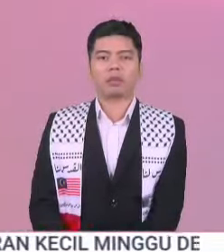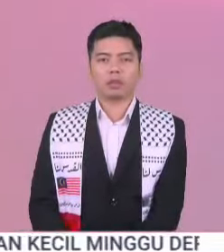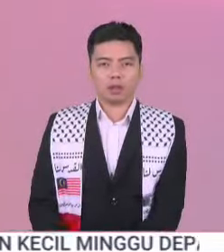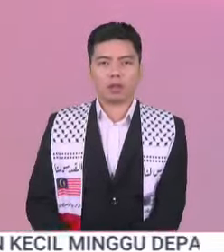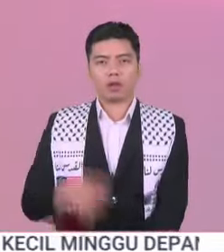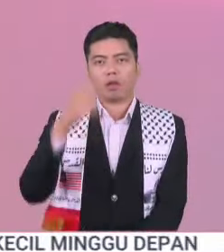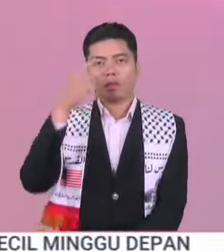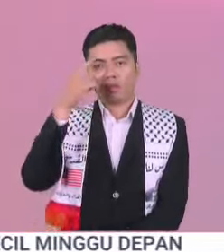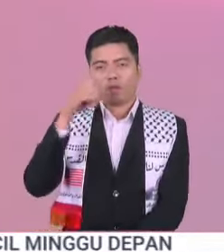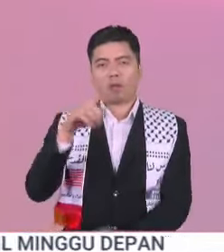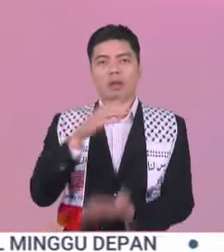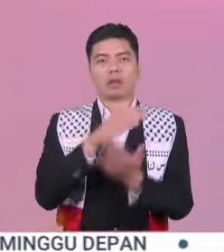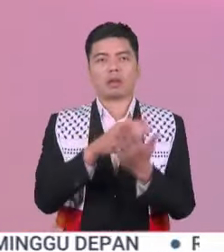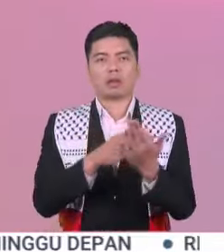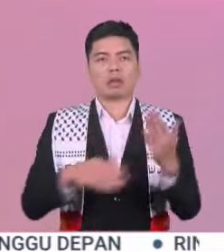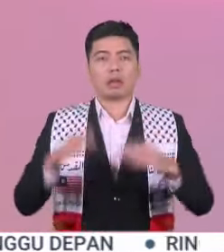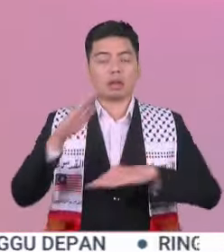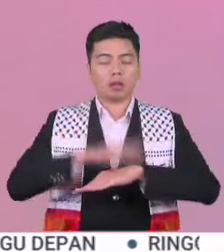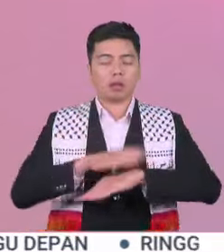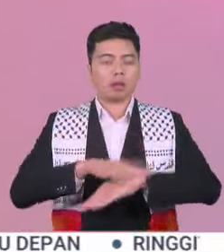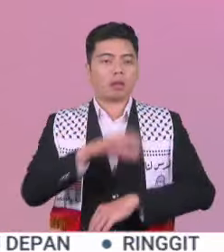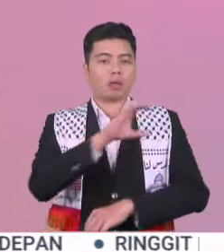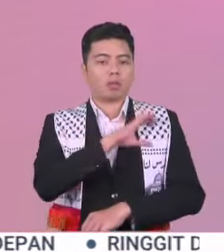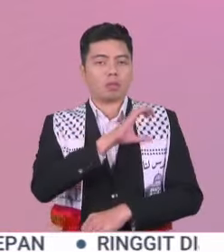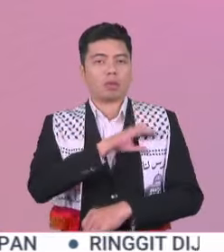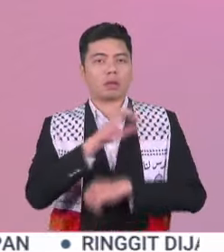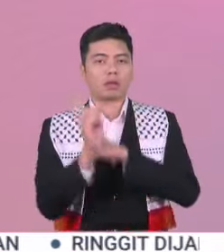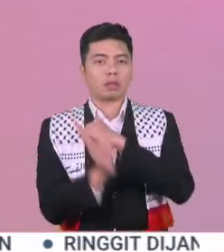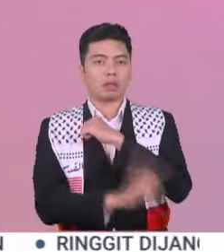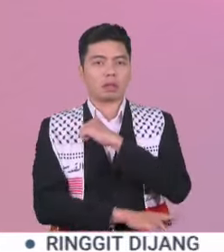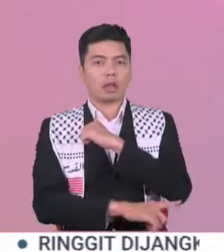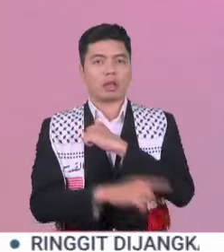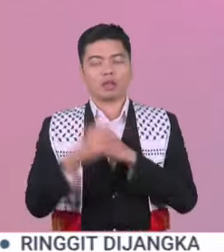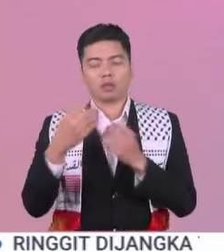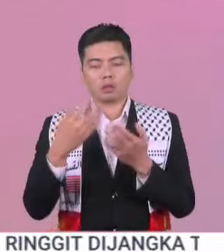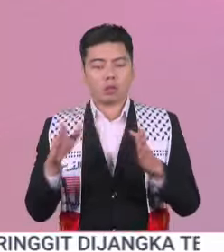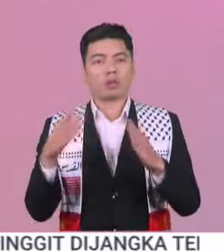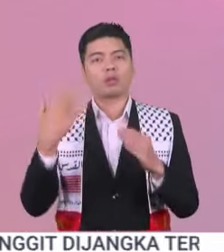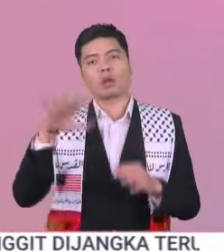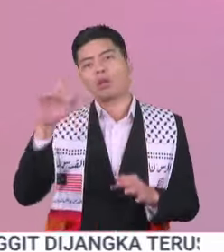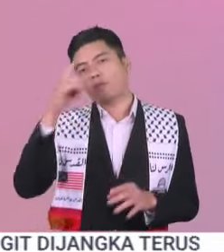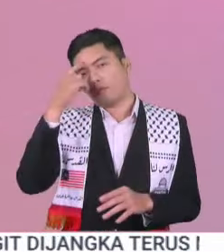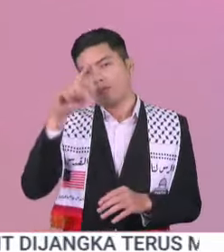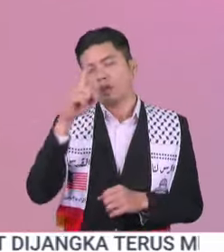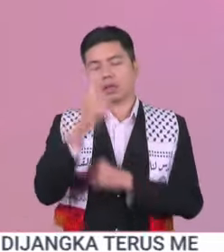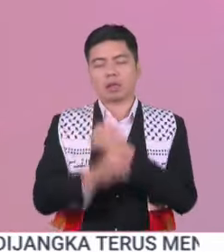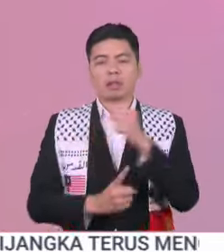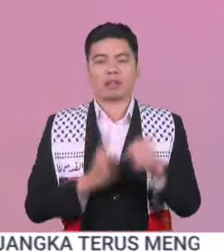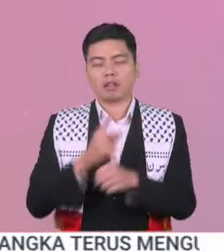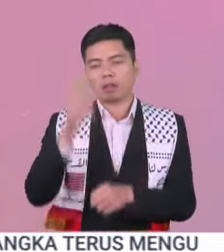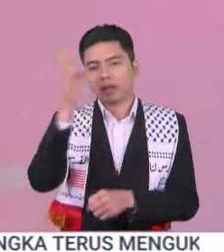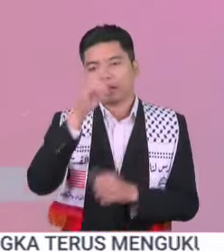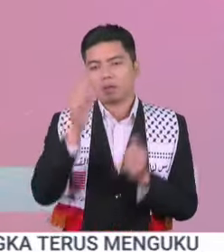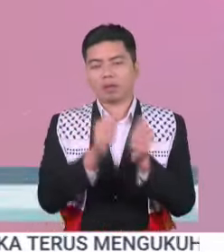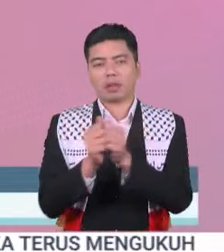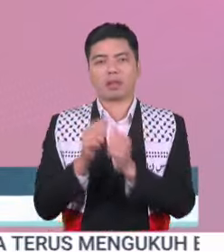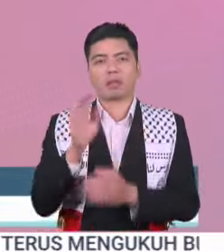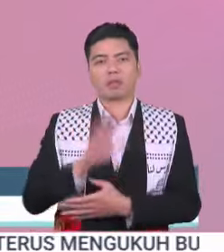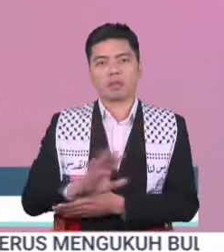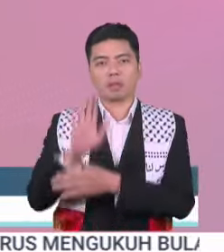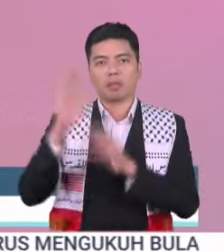Tempoh operasi kaunter diskaun saman trafik yang dibuka sempena program setahun bersama Kerajaan Madani di pekarangan Stadium Nasional Bukit